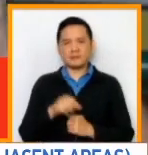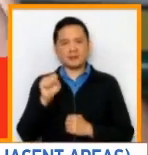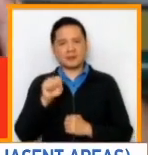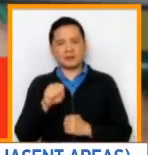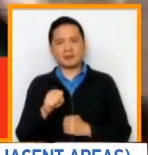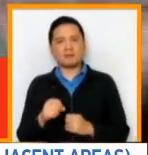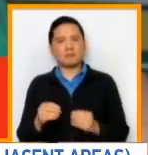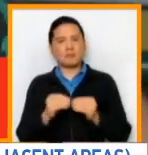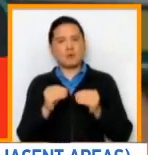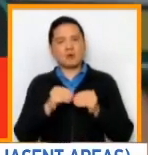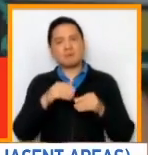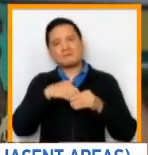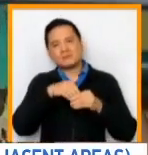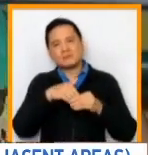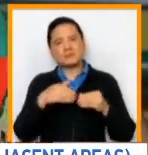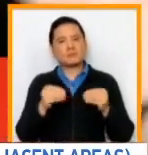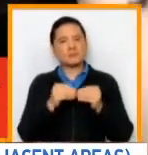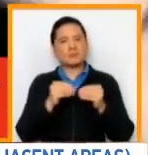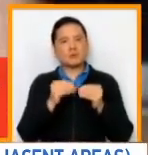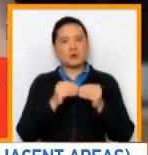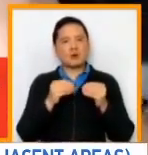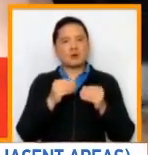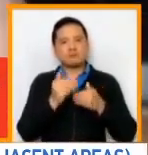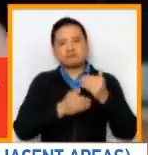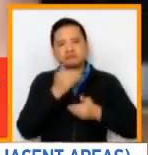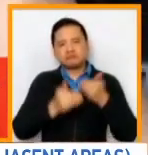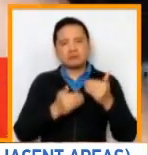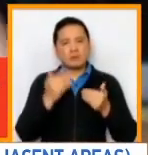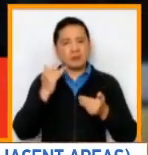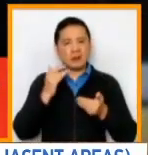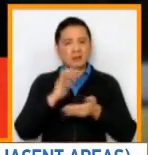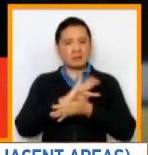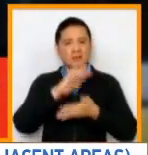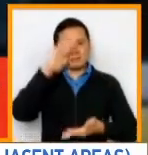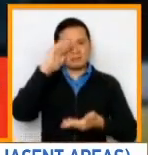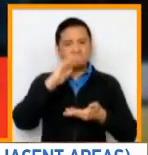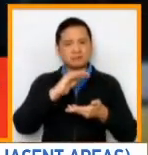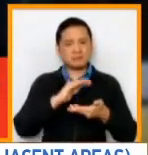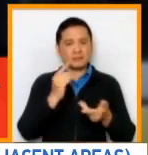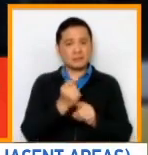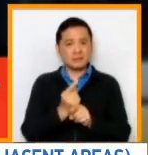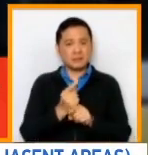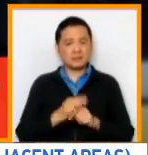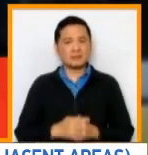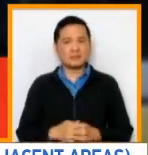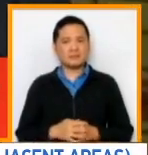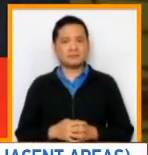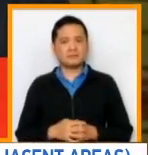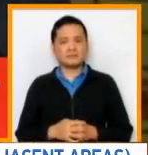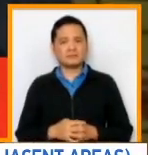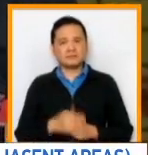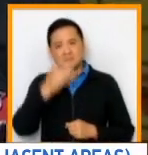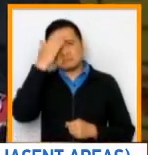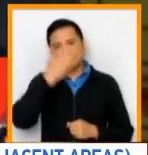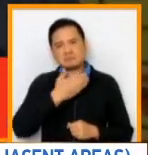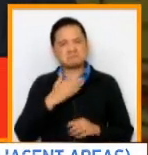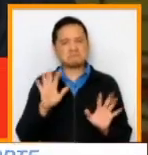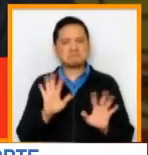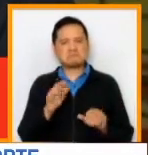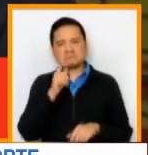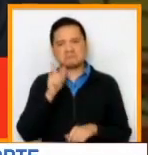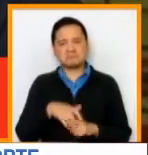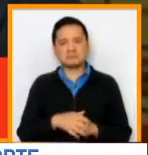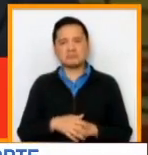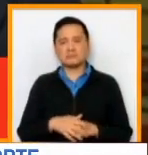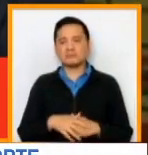mga gandang ano, bumaba na kasi tayo eh. Kasi mayroon naman tayong mga protection eh, mga ganito, face mask ganun. Okay lang po kasi